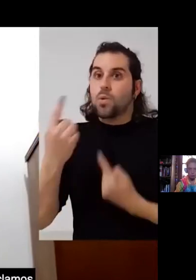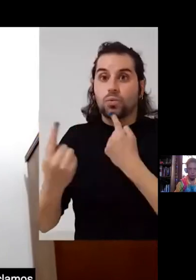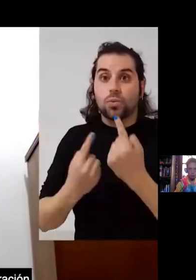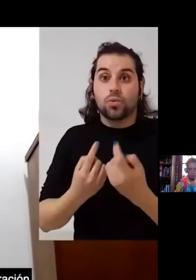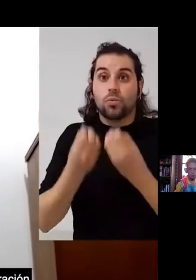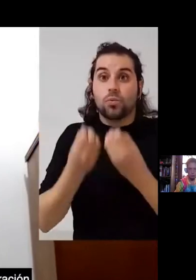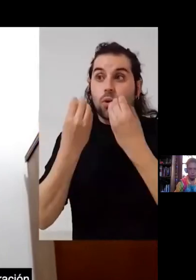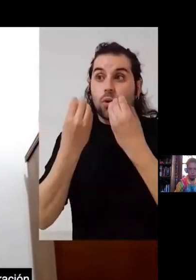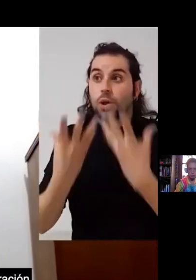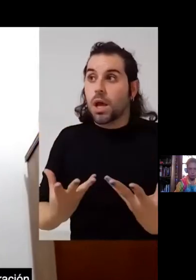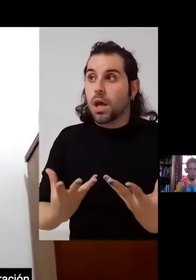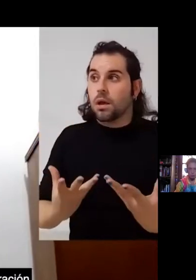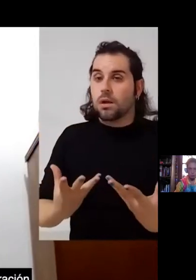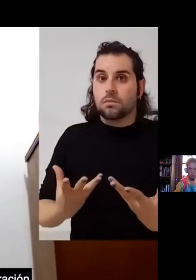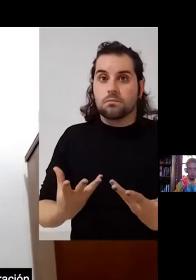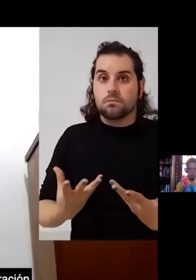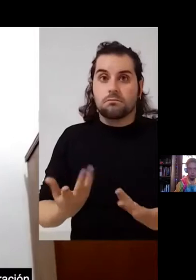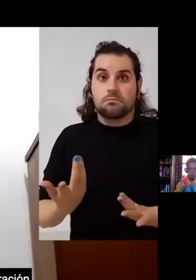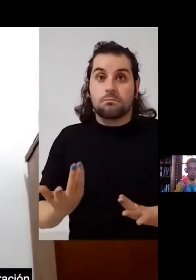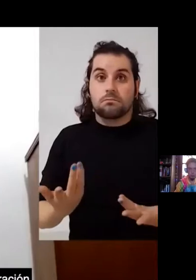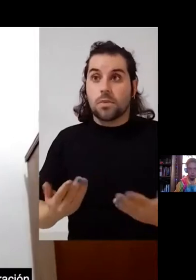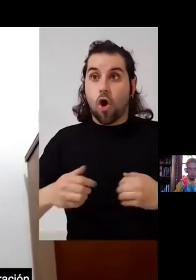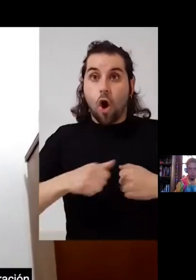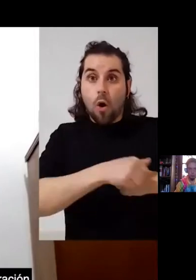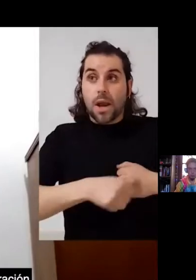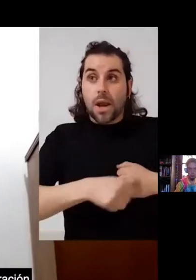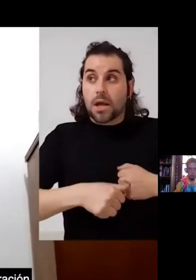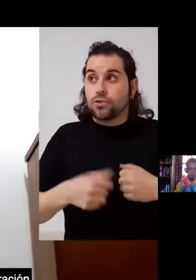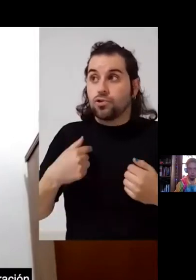faisant des réclamations de